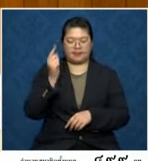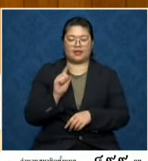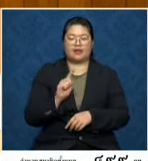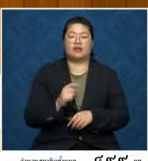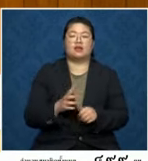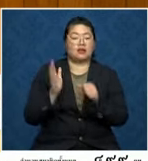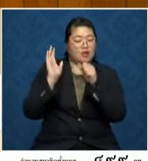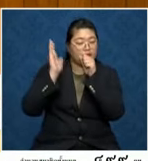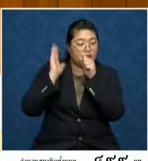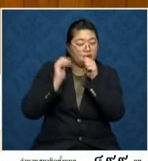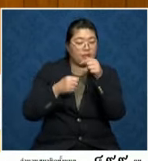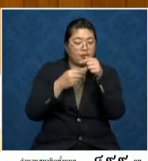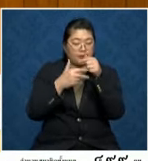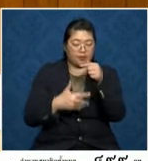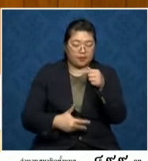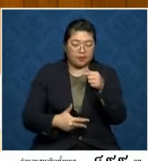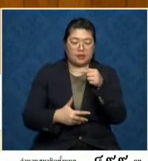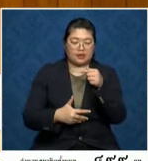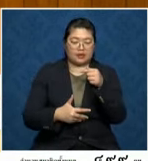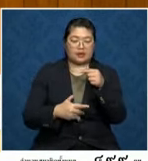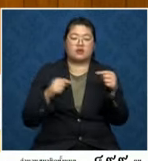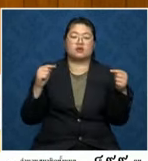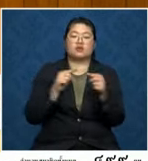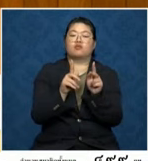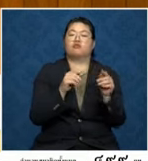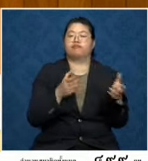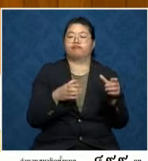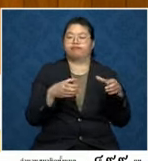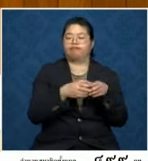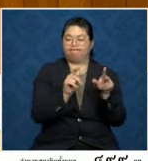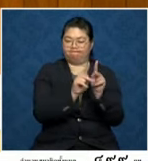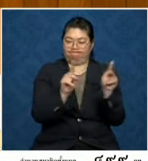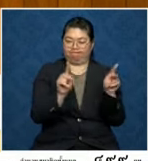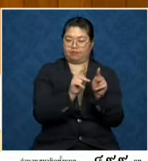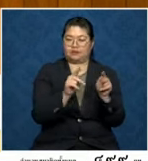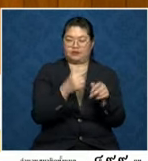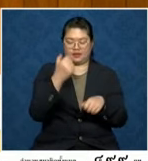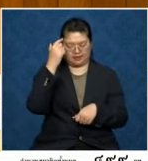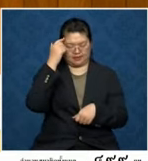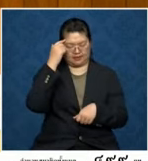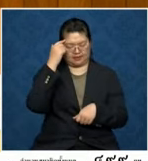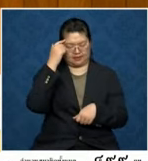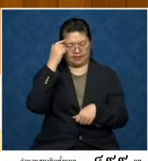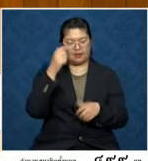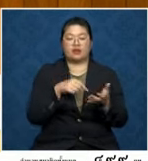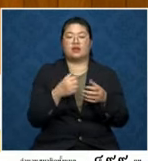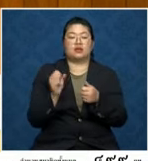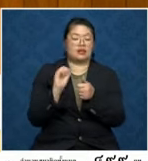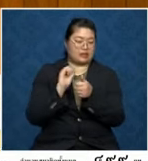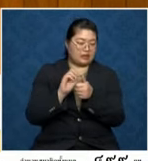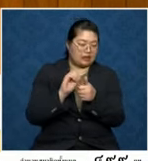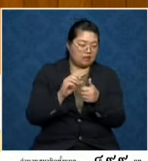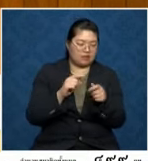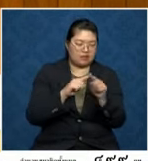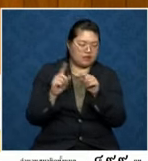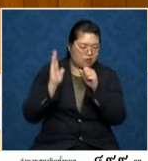ชี้แจงต่างๆเนี่ยในชั้นกรรมาธิการก็ควรจะนำเข้าไปเราเปิดพื้น